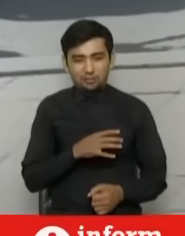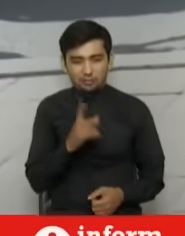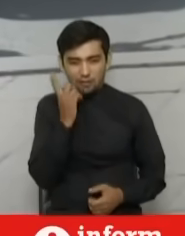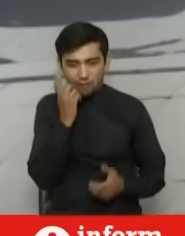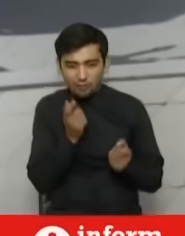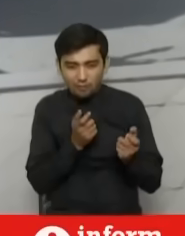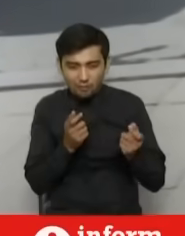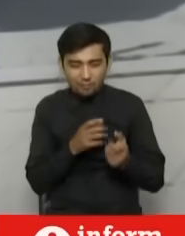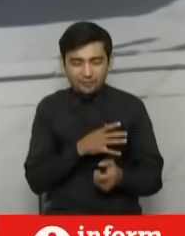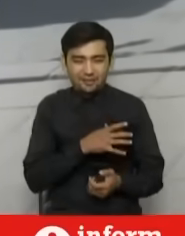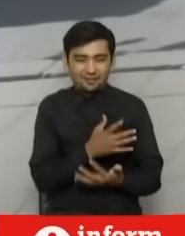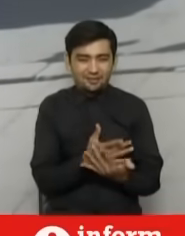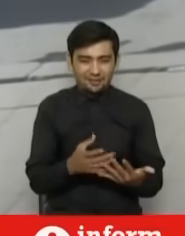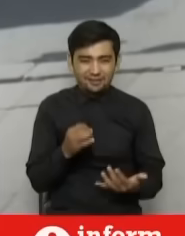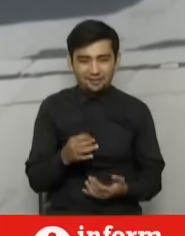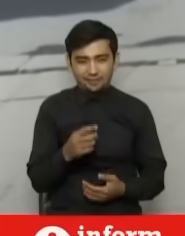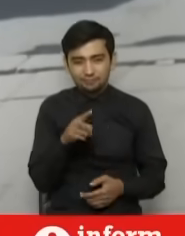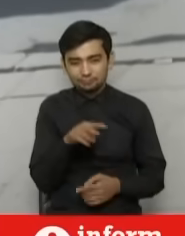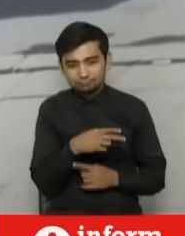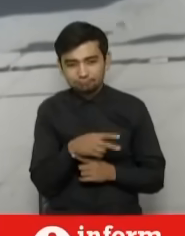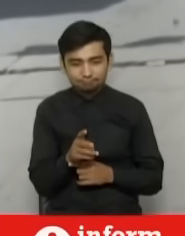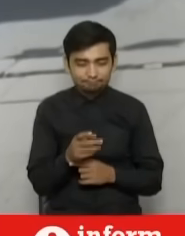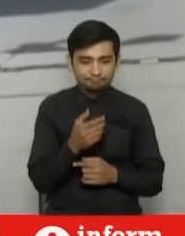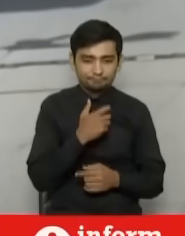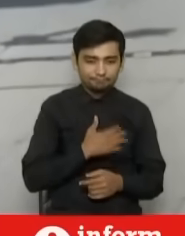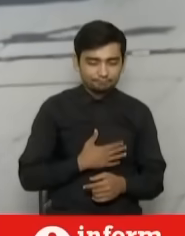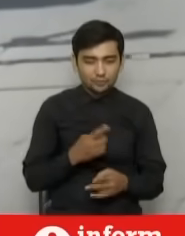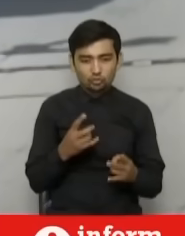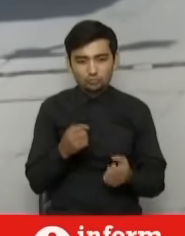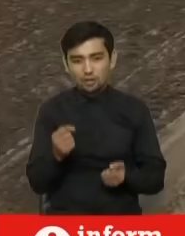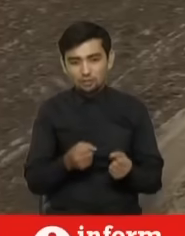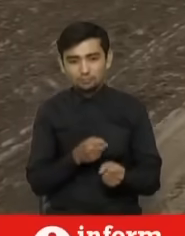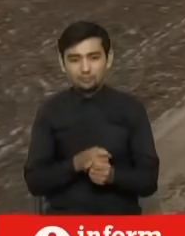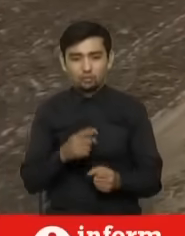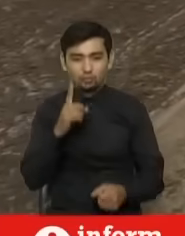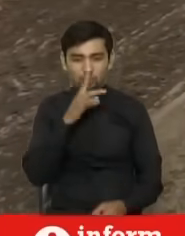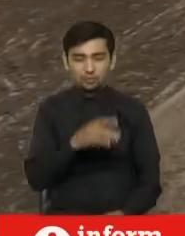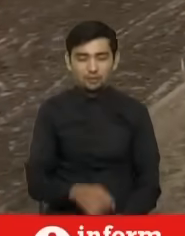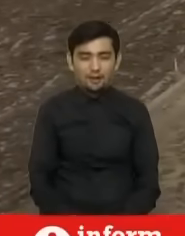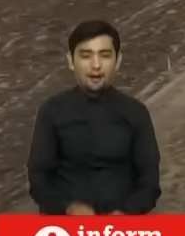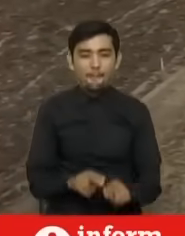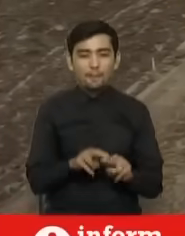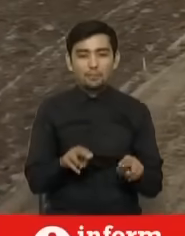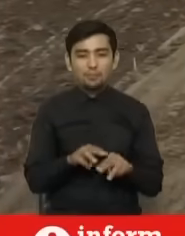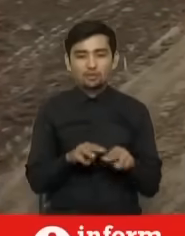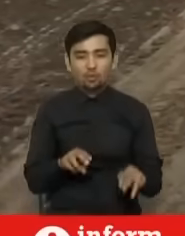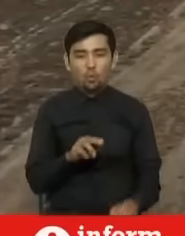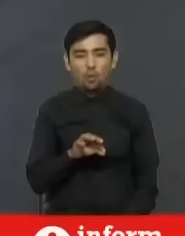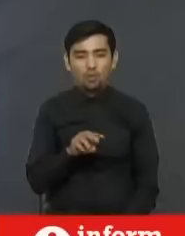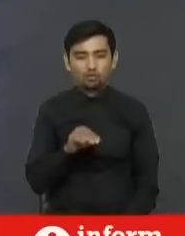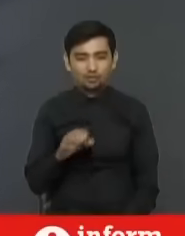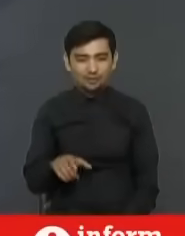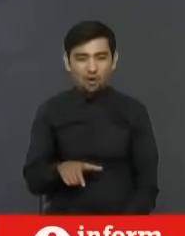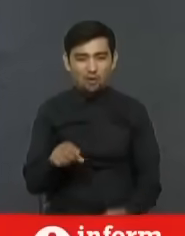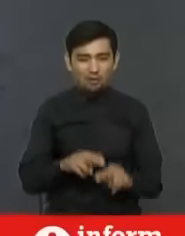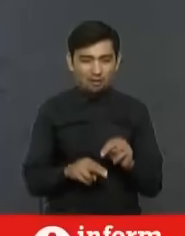отырады, алдарына қара көріп қой. Осында барай болмайды. Премьер-министр Олжас Бектенов жол құрылысының